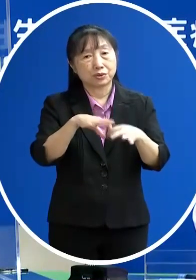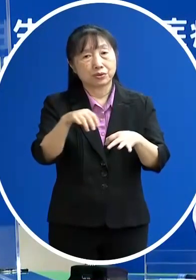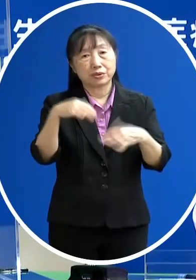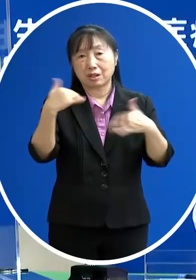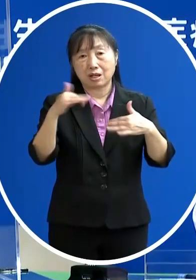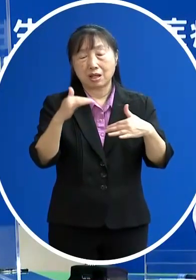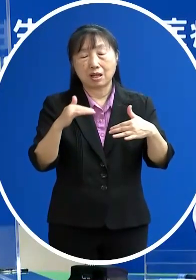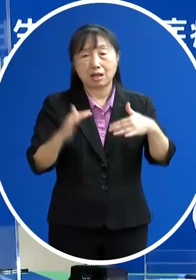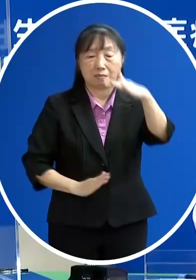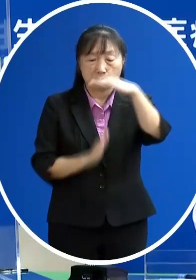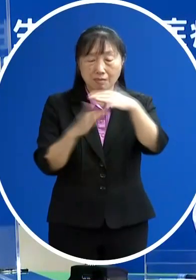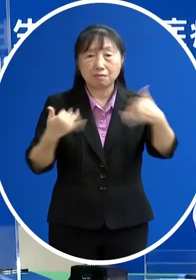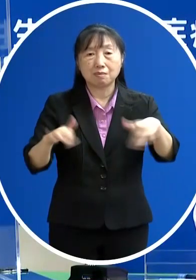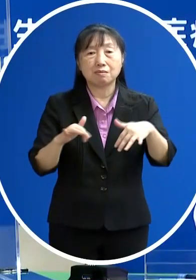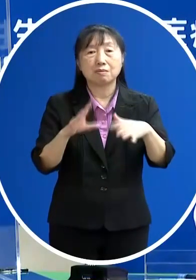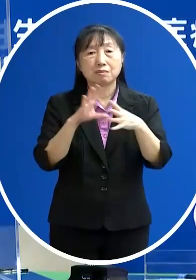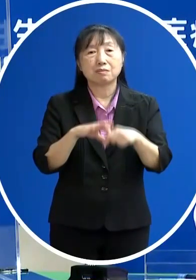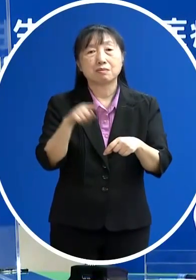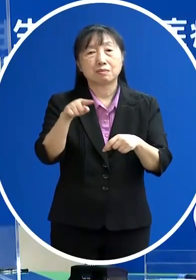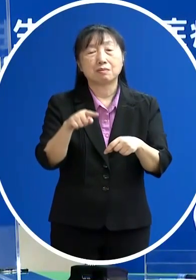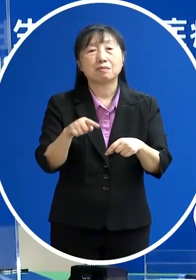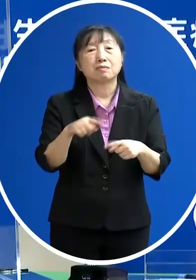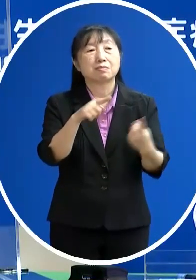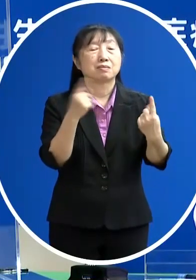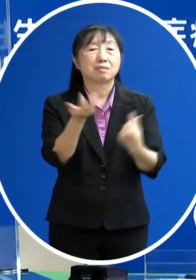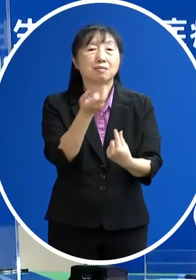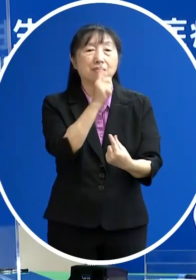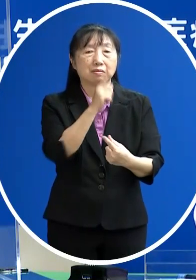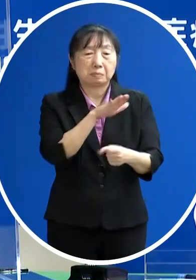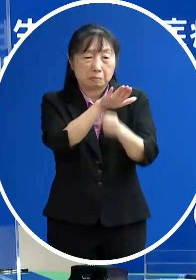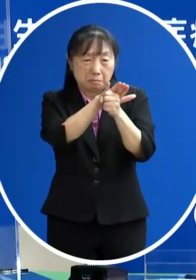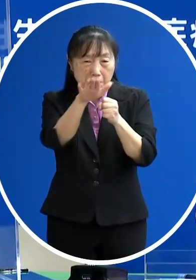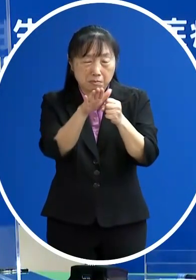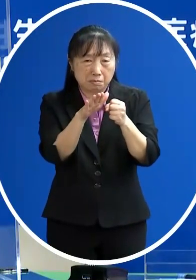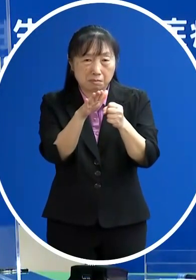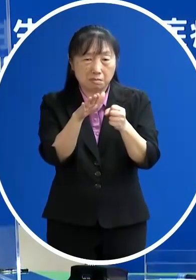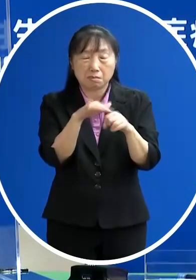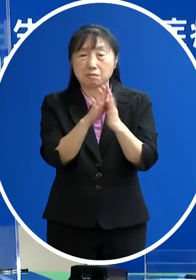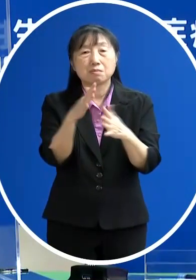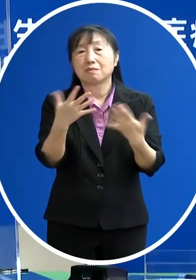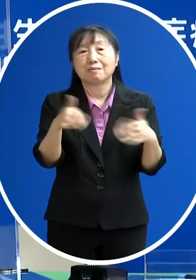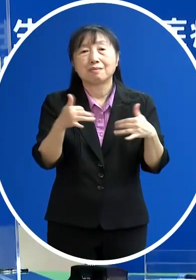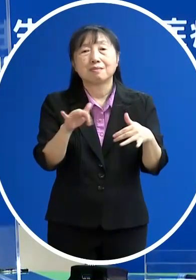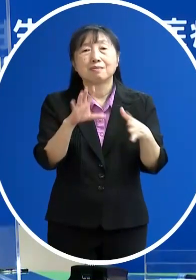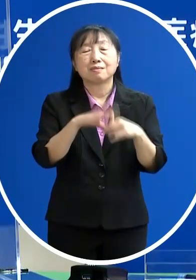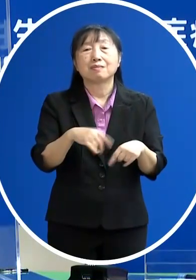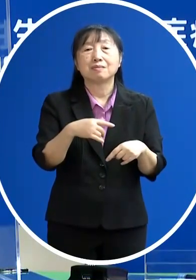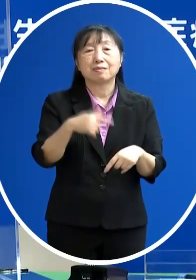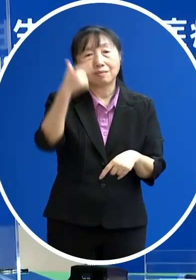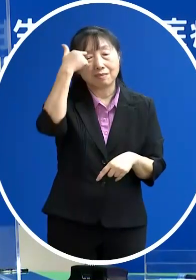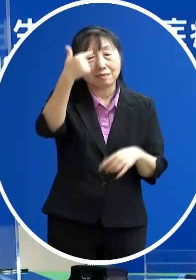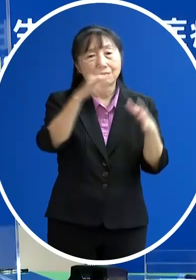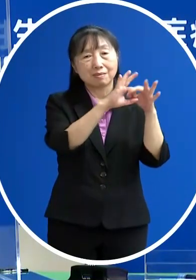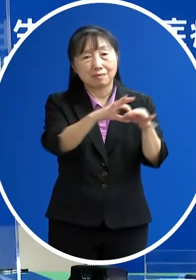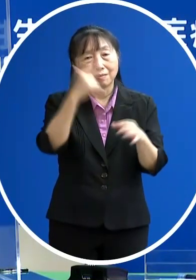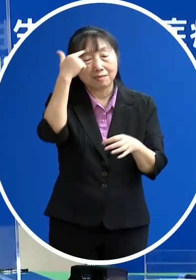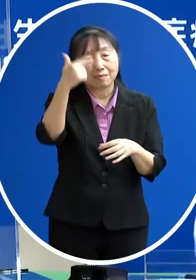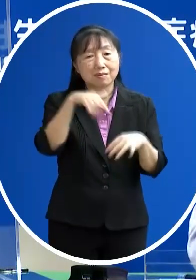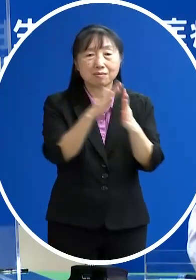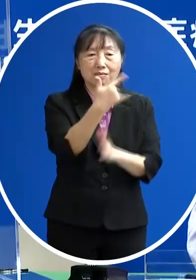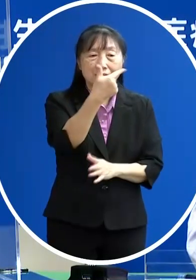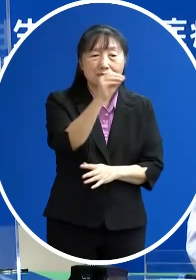的一个饱和量能，所以可能性相对的低。那这六天都维持大概在60000多，好，是不是